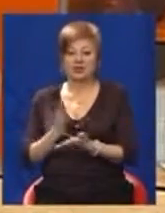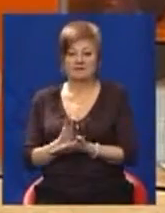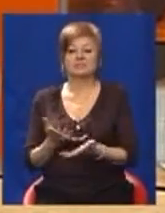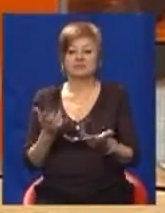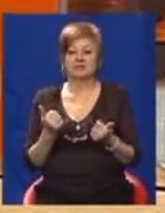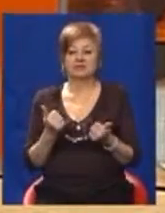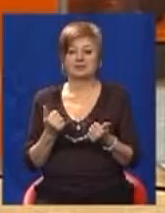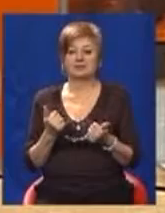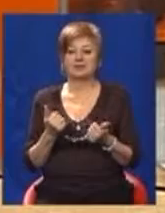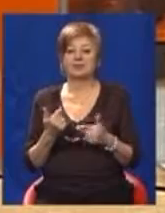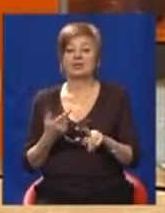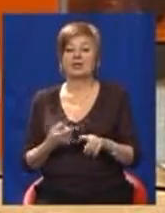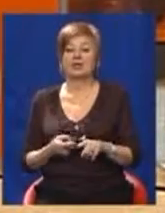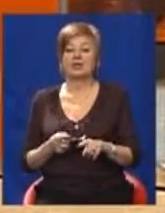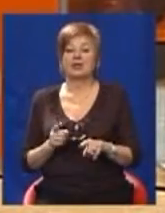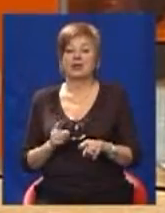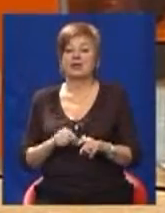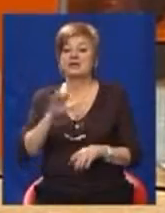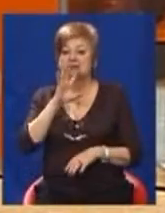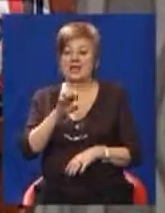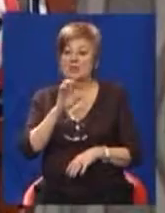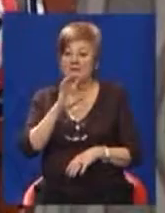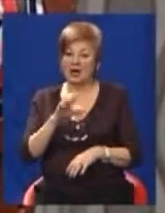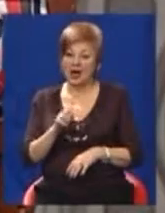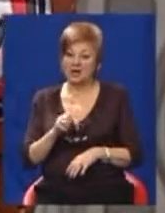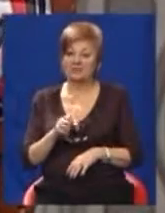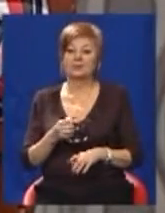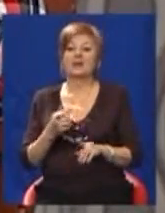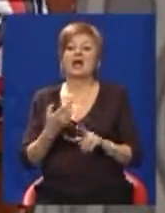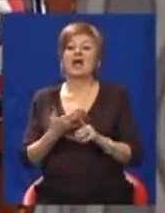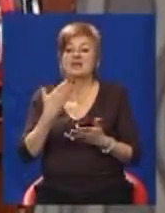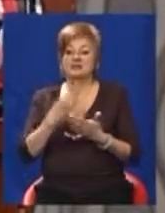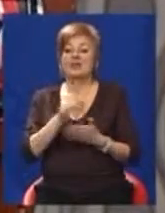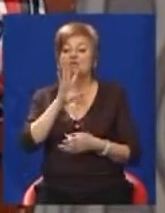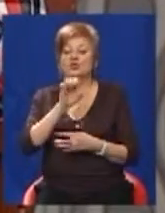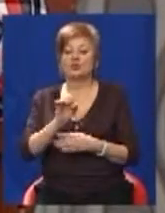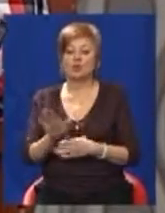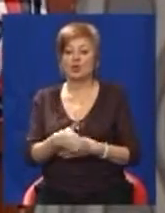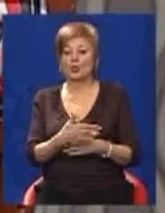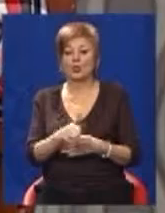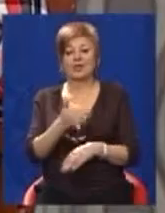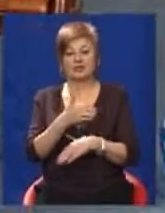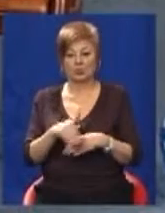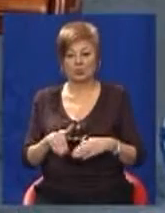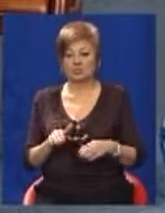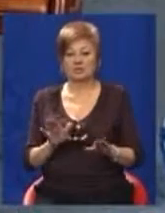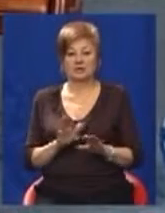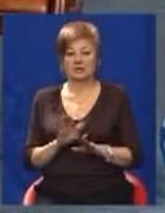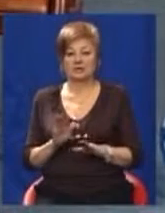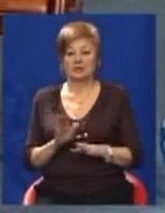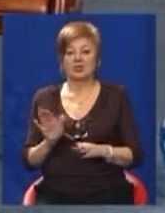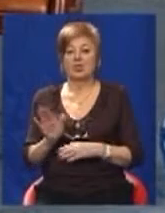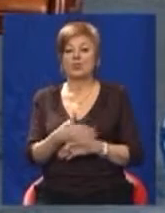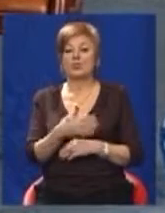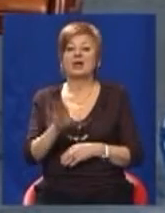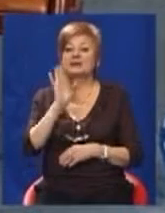саме? Ну, охотинські улітки і собак. Скажи, будь ласка, а свого цуцика ти вигулюєш вулицею? Ні, вигулює